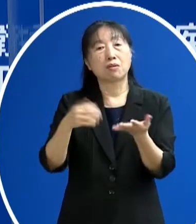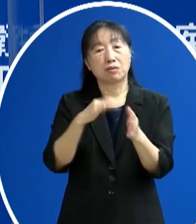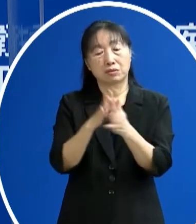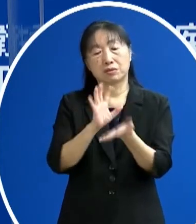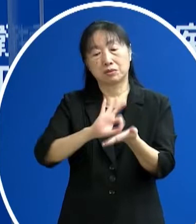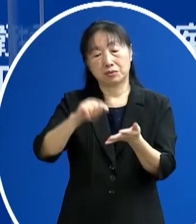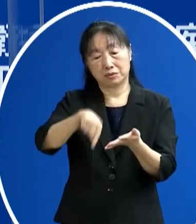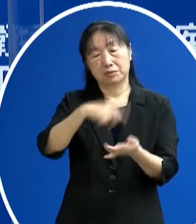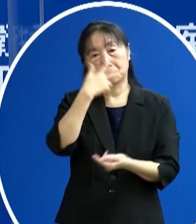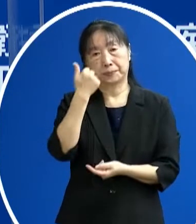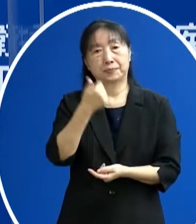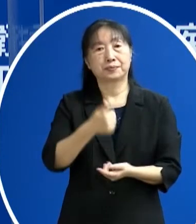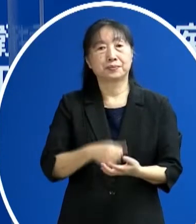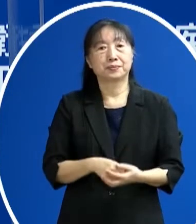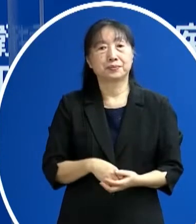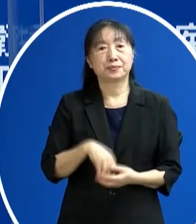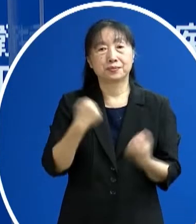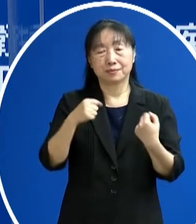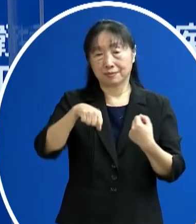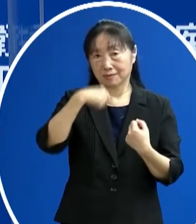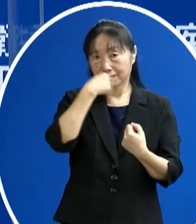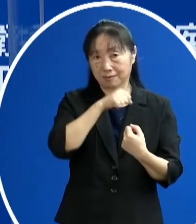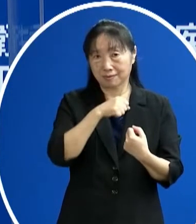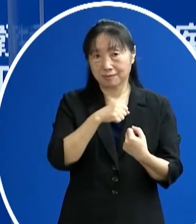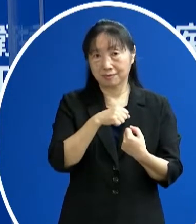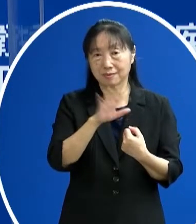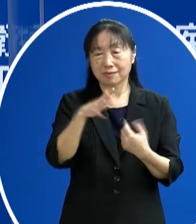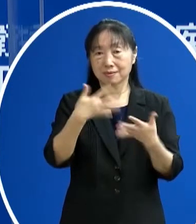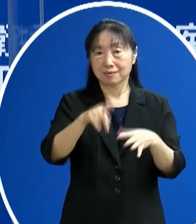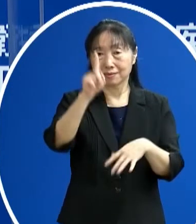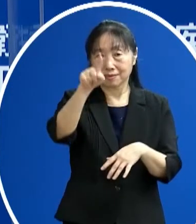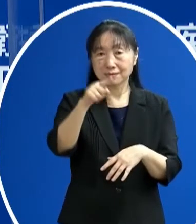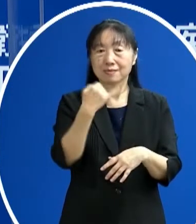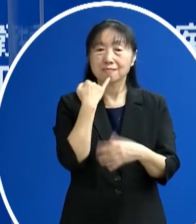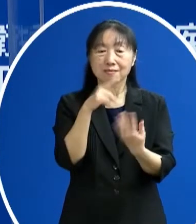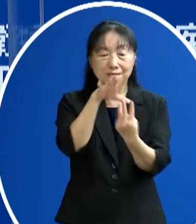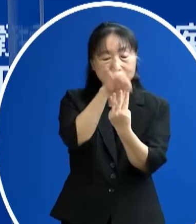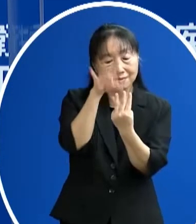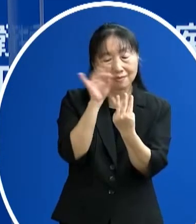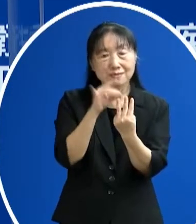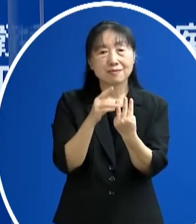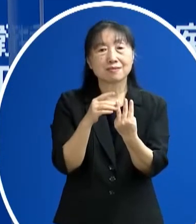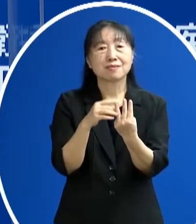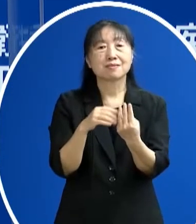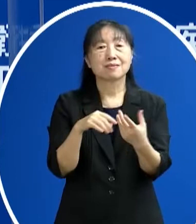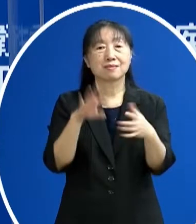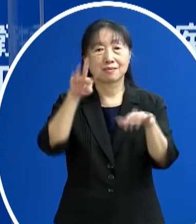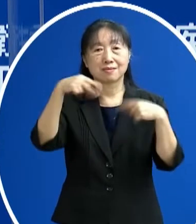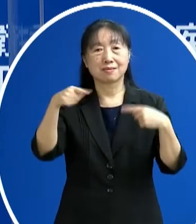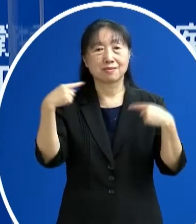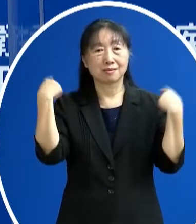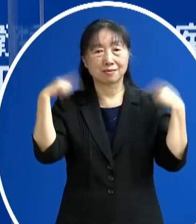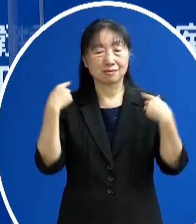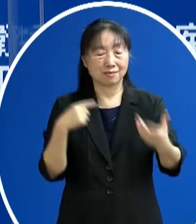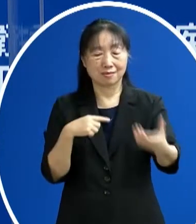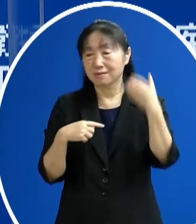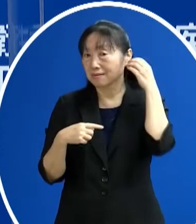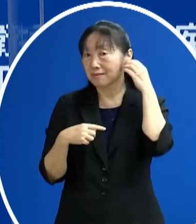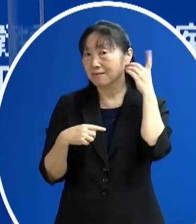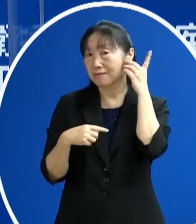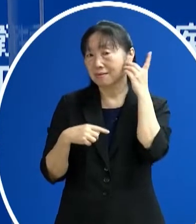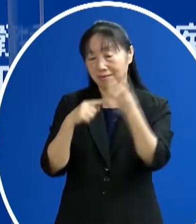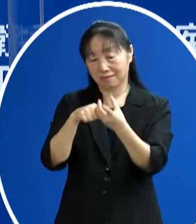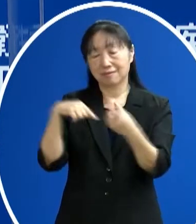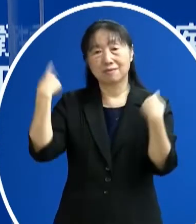那至于在国内只要让大家多一个工具可以选用，而且大家手机平常都会带着，那出